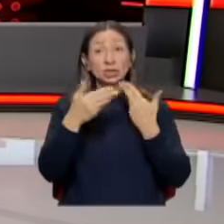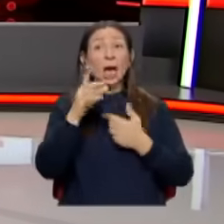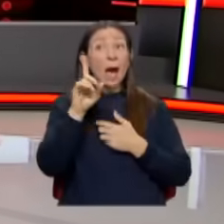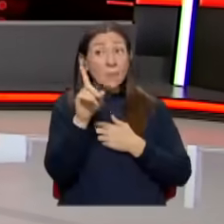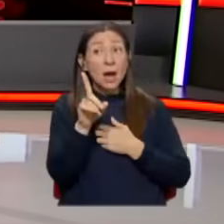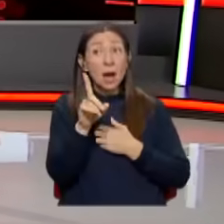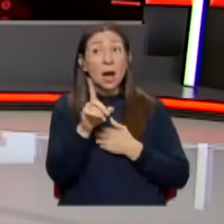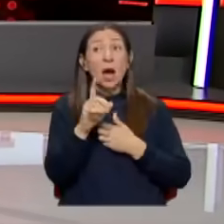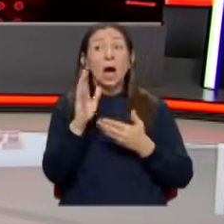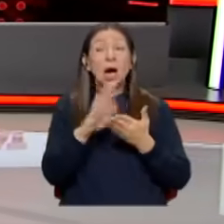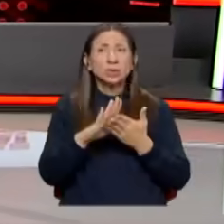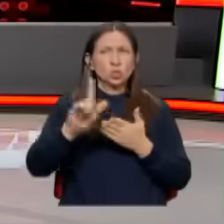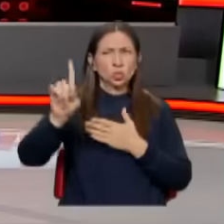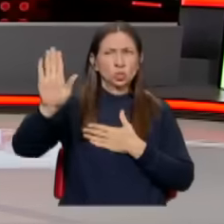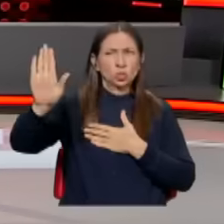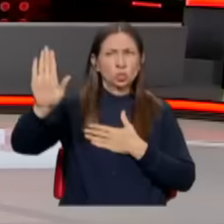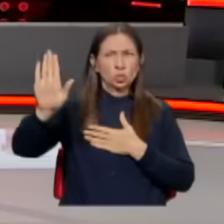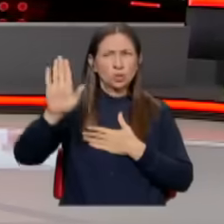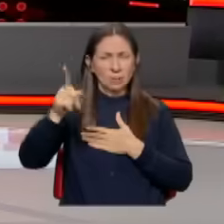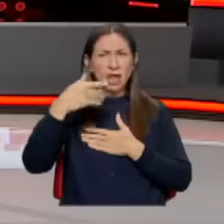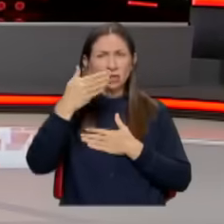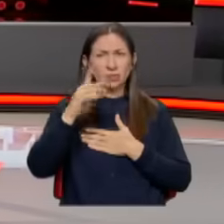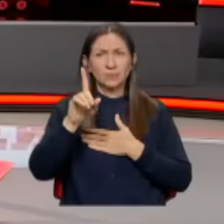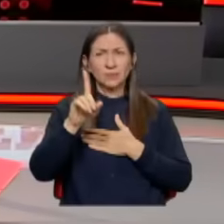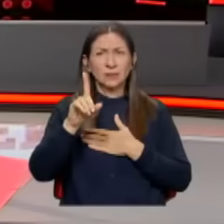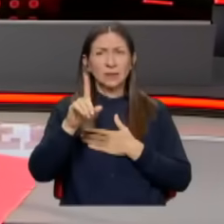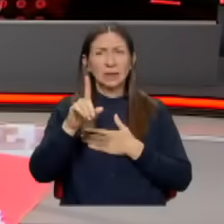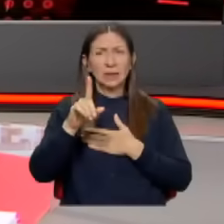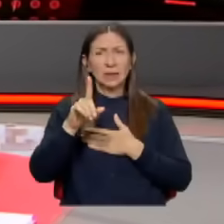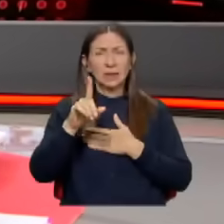Fakat arkadaşlar dursun o. Şimdi geleceğim oraya.